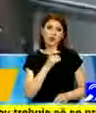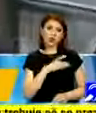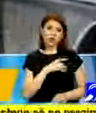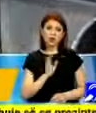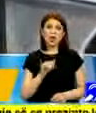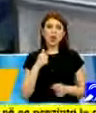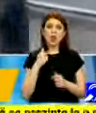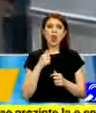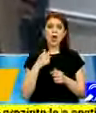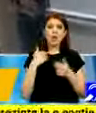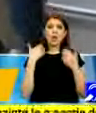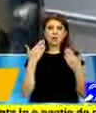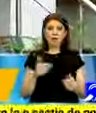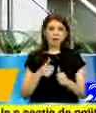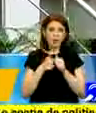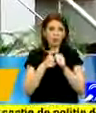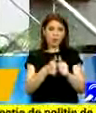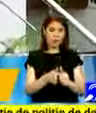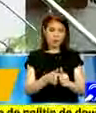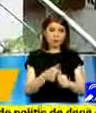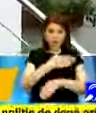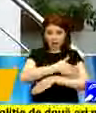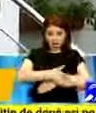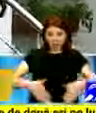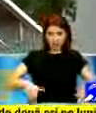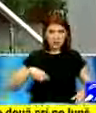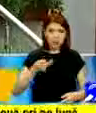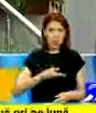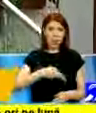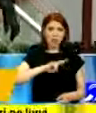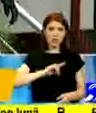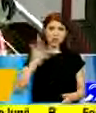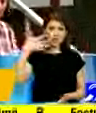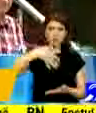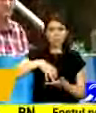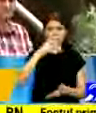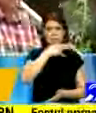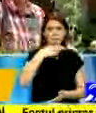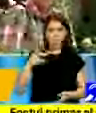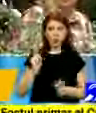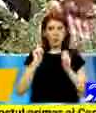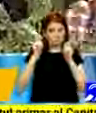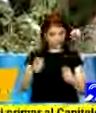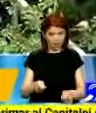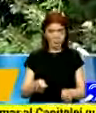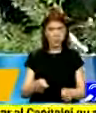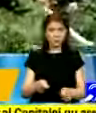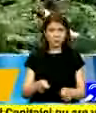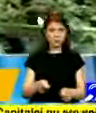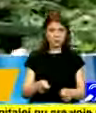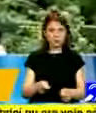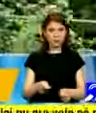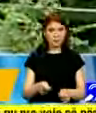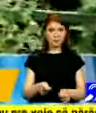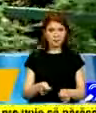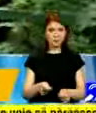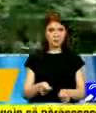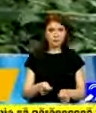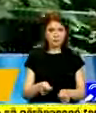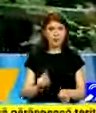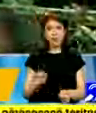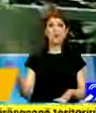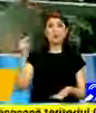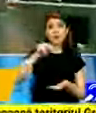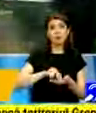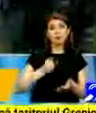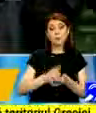în consemn la frontieră. De asemenea, este o garanție de 5.000 de euro pe care a depus Sorin Oprescu, pe care trebuie să o depună, de fapt,